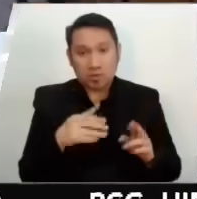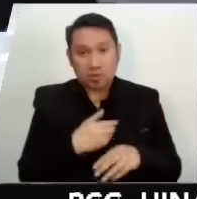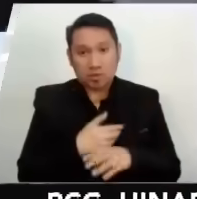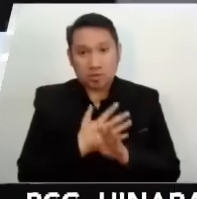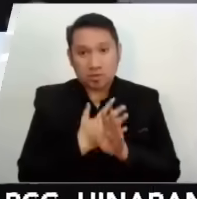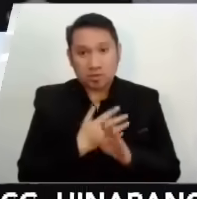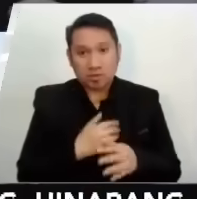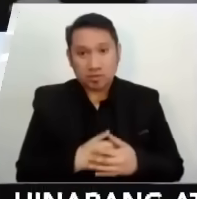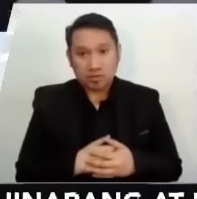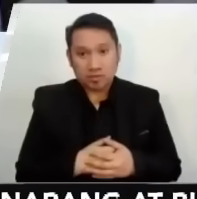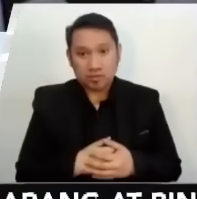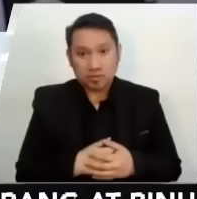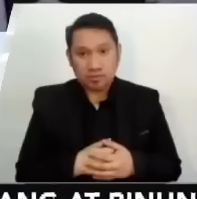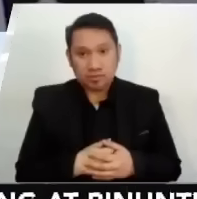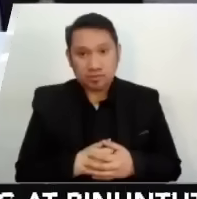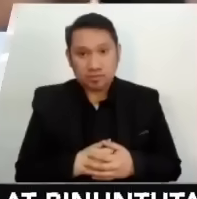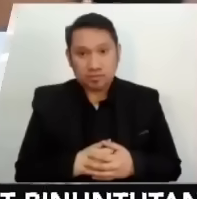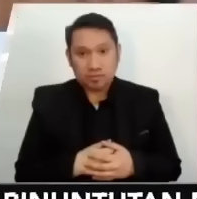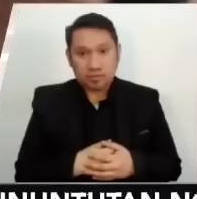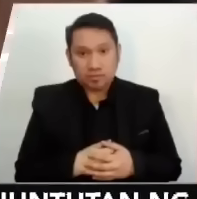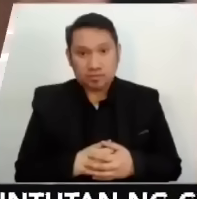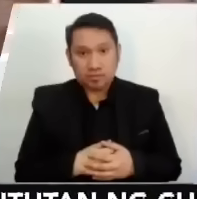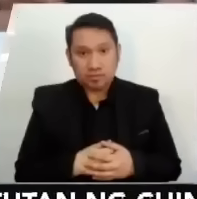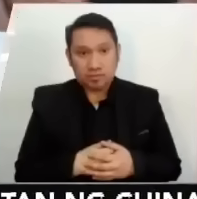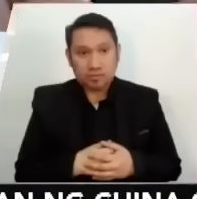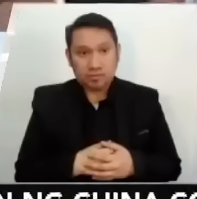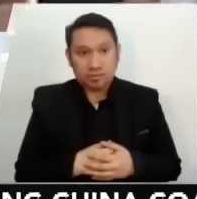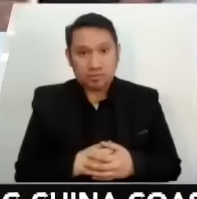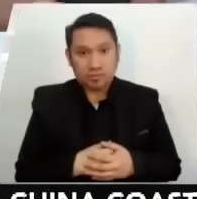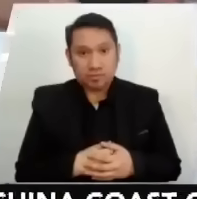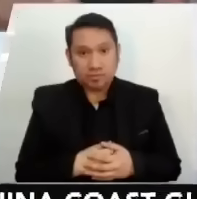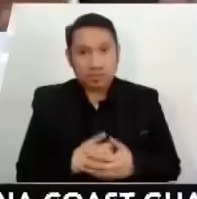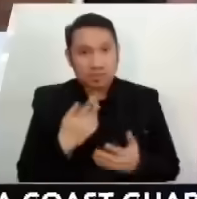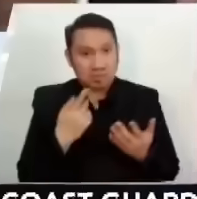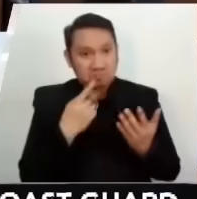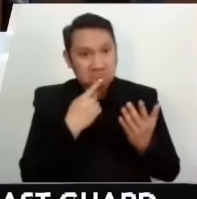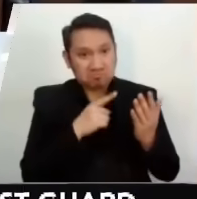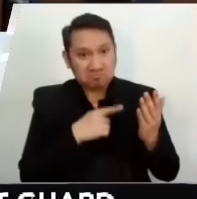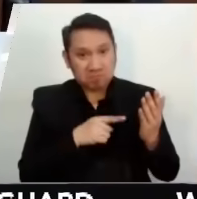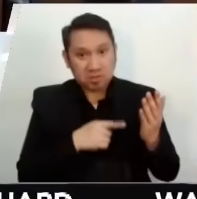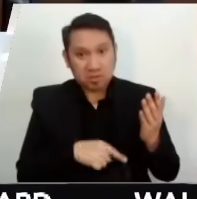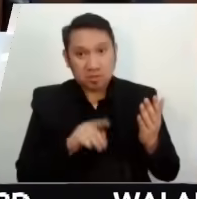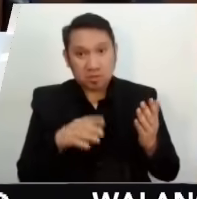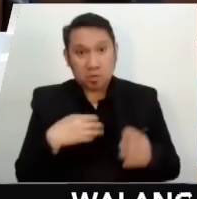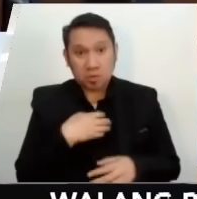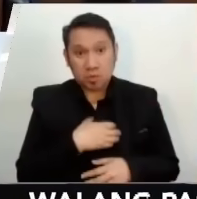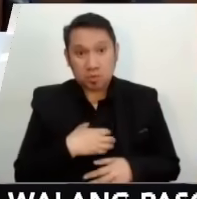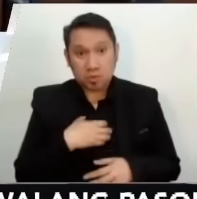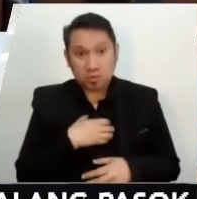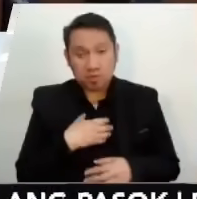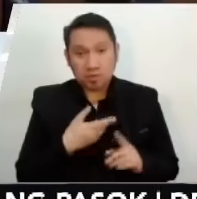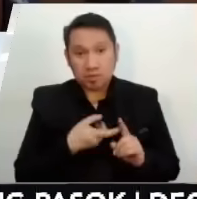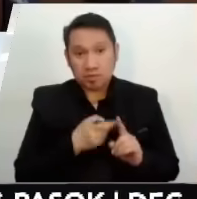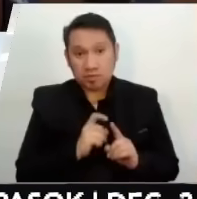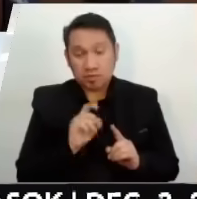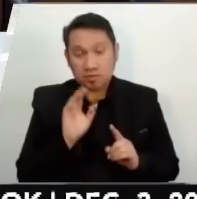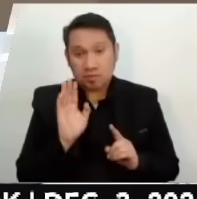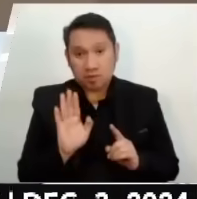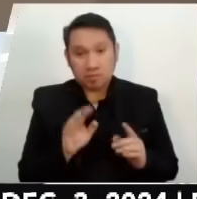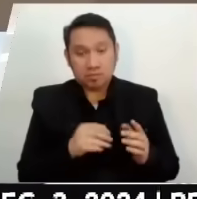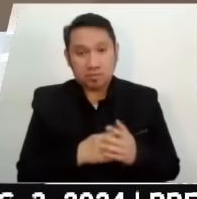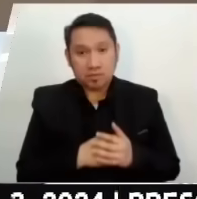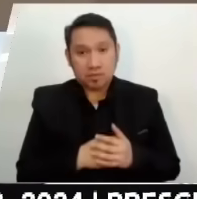City. Ayon sa House Secretary General, susuriin nila ang complaint base sa mga alituntunin ng impeachment